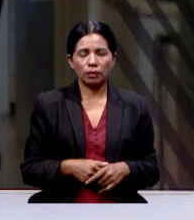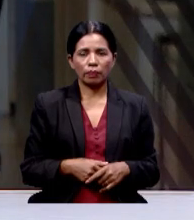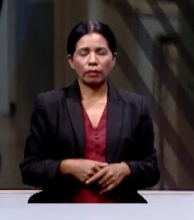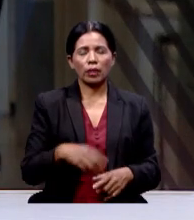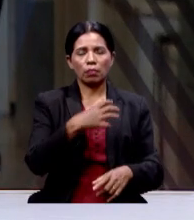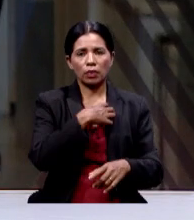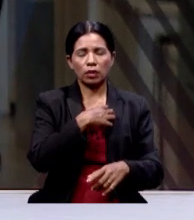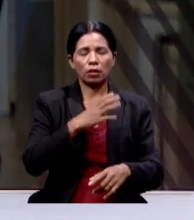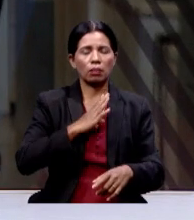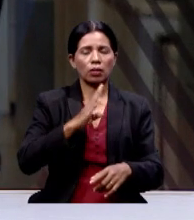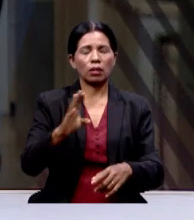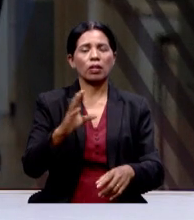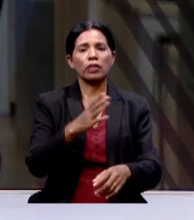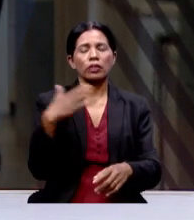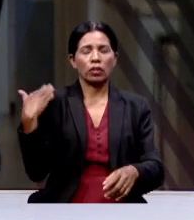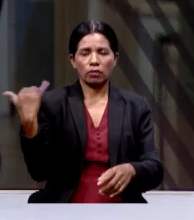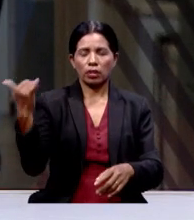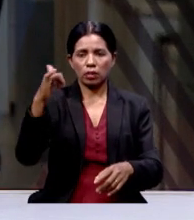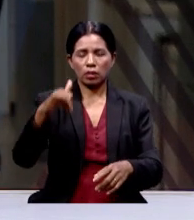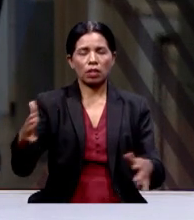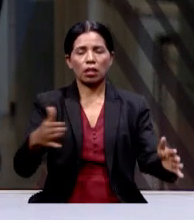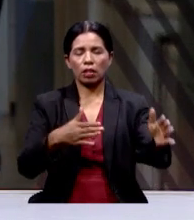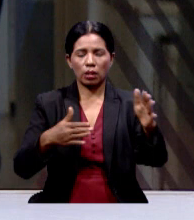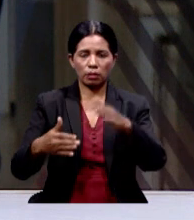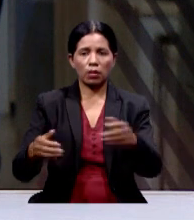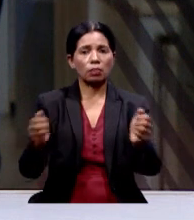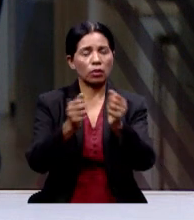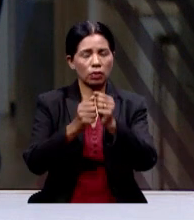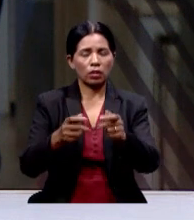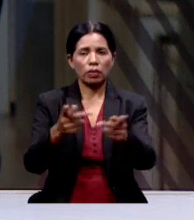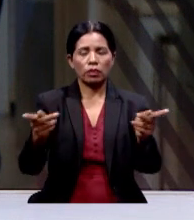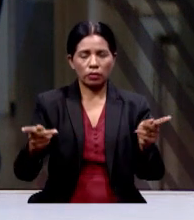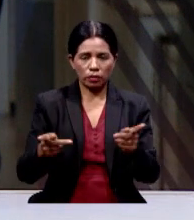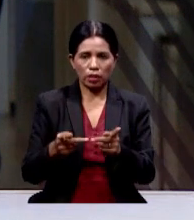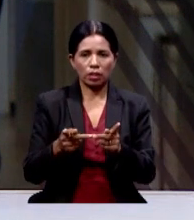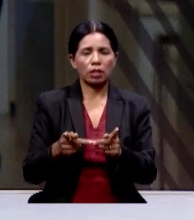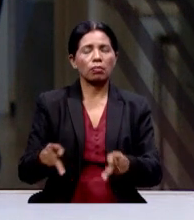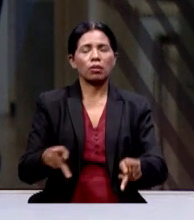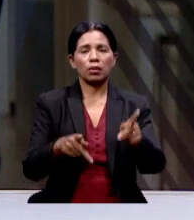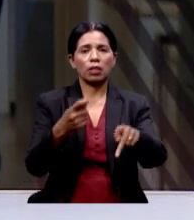Penetele Baucau, bandos do vencira ali por malo e espaço público e a tempo calam.